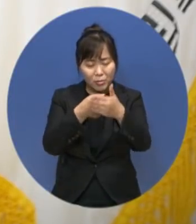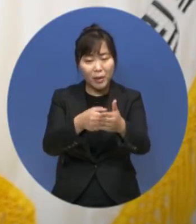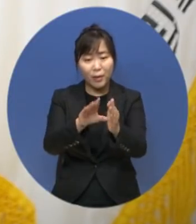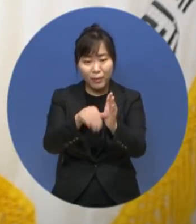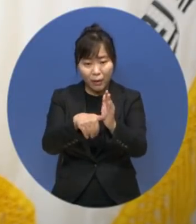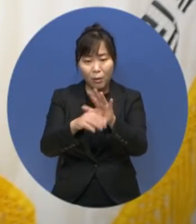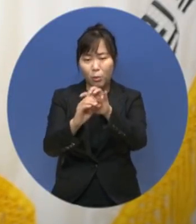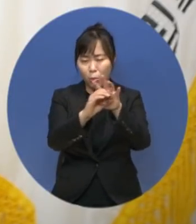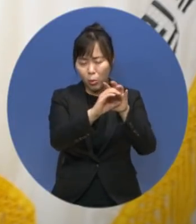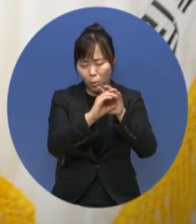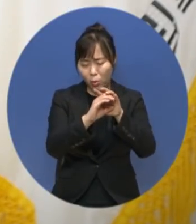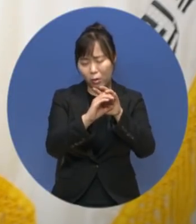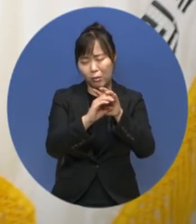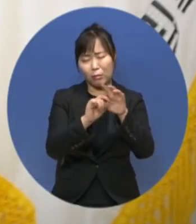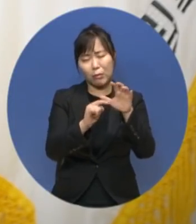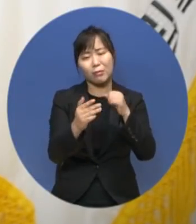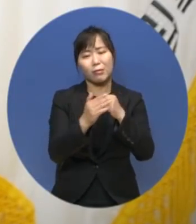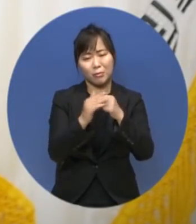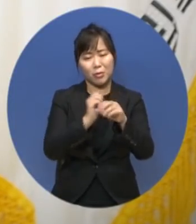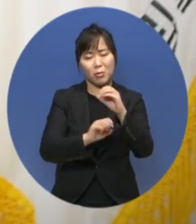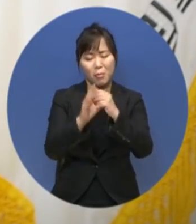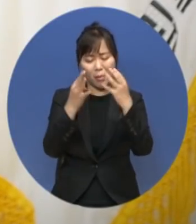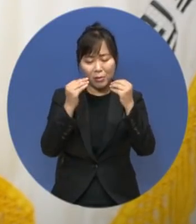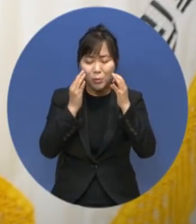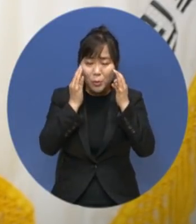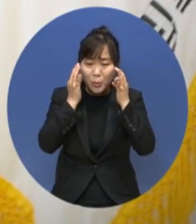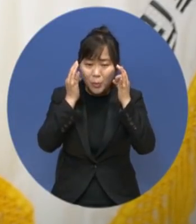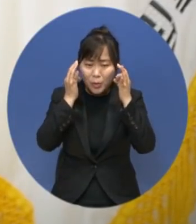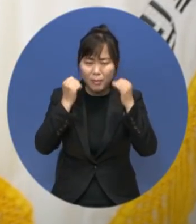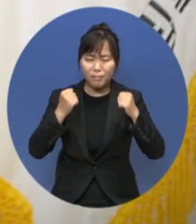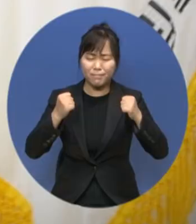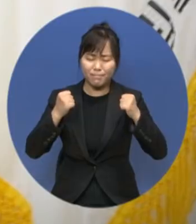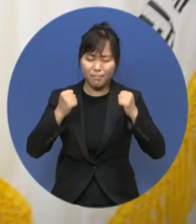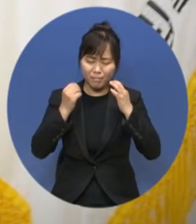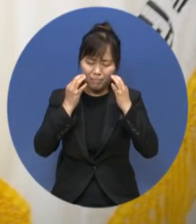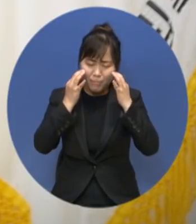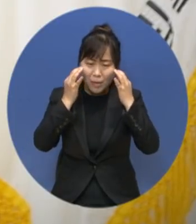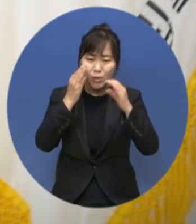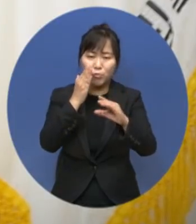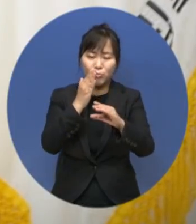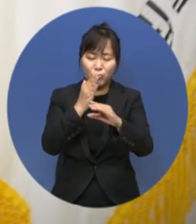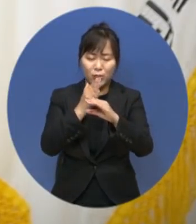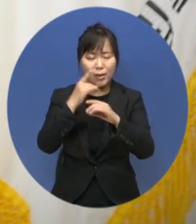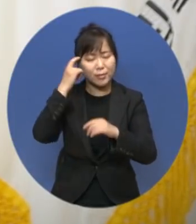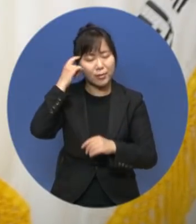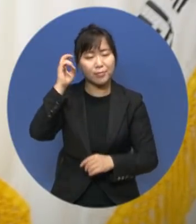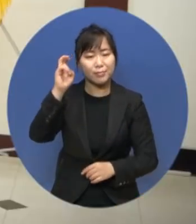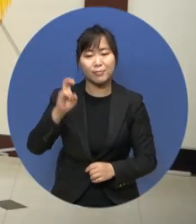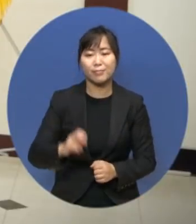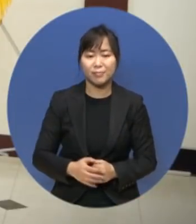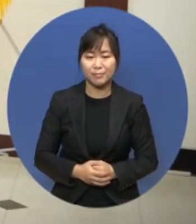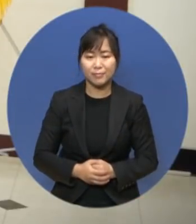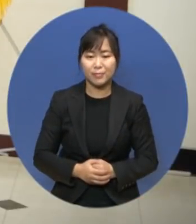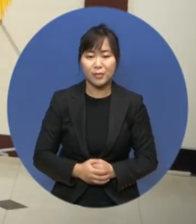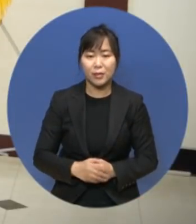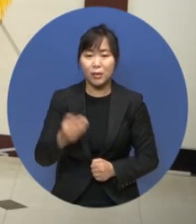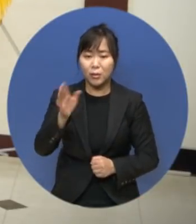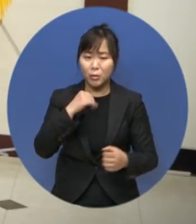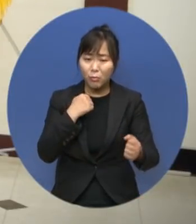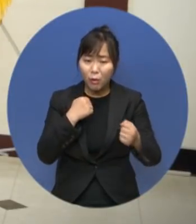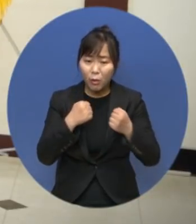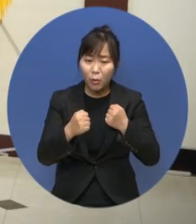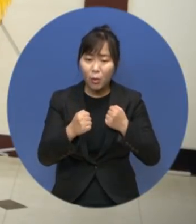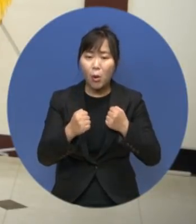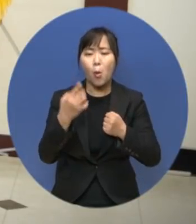있어서 코로나19로 인하여 더 많은 노력과 에너지를 쏟고 계시리라 생각합니다. 그럼에도